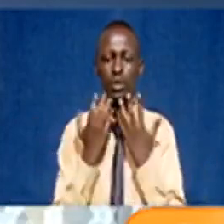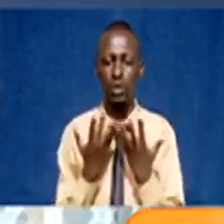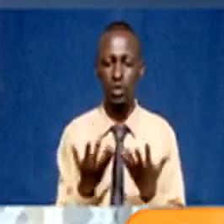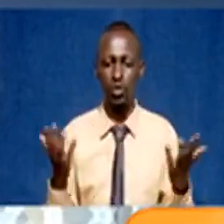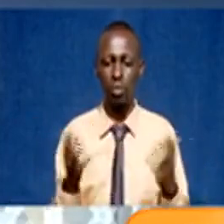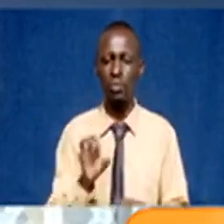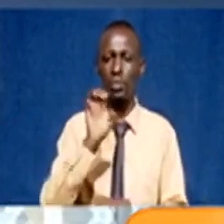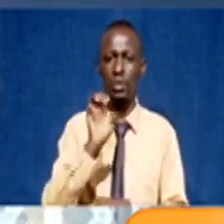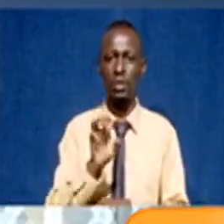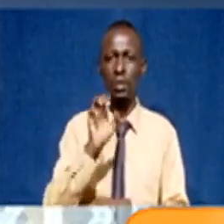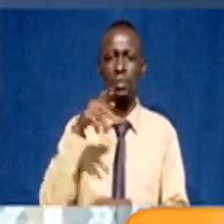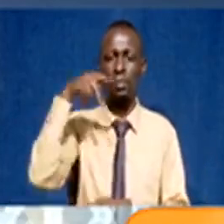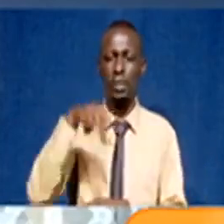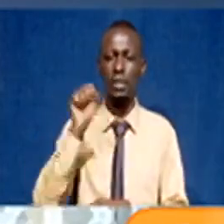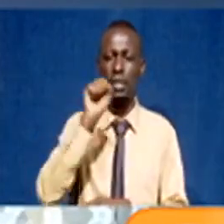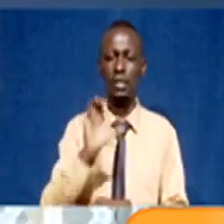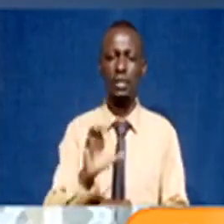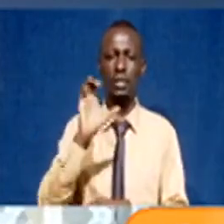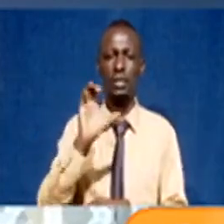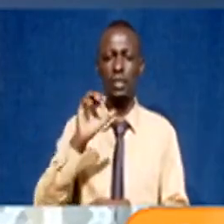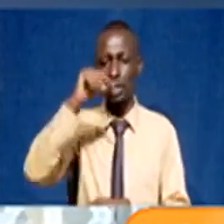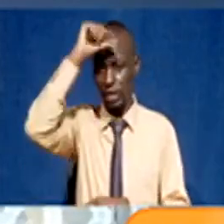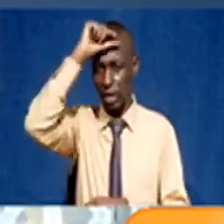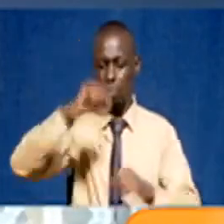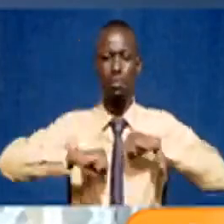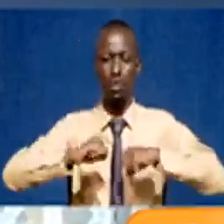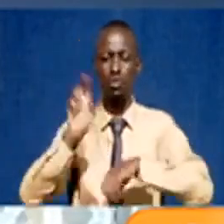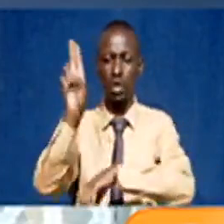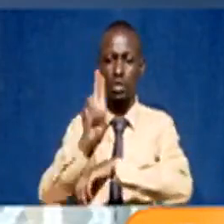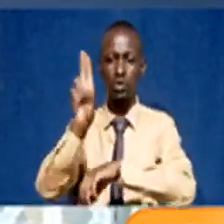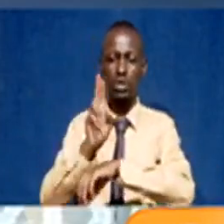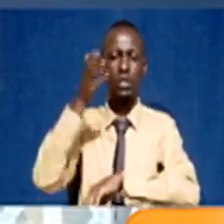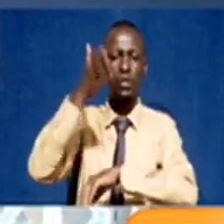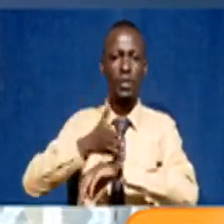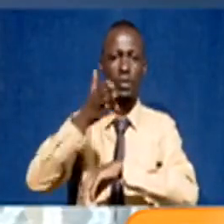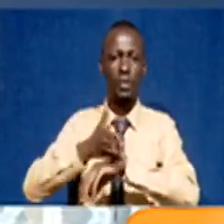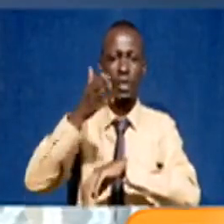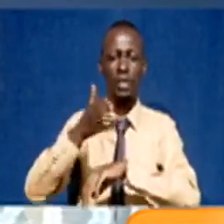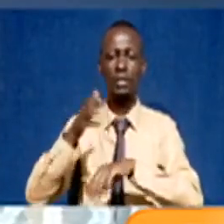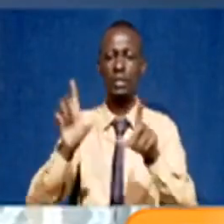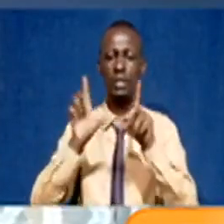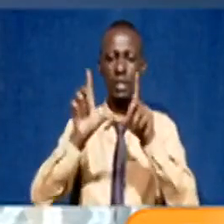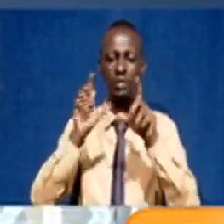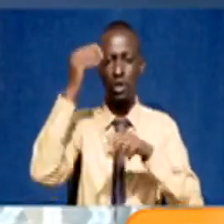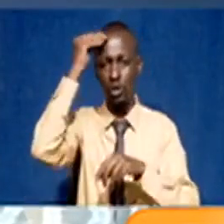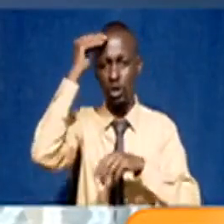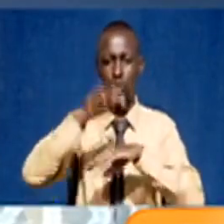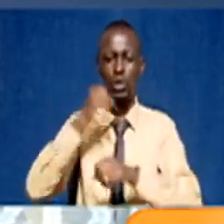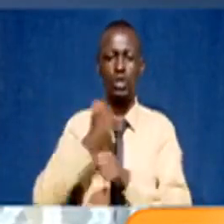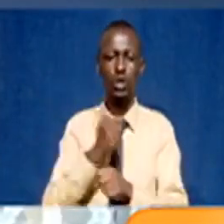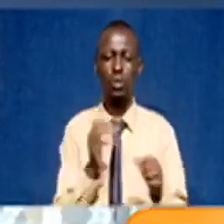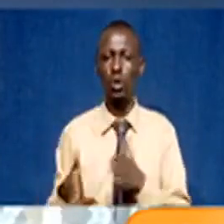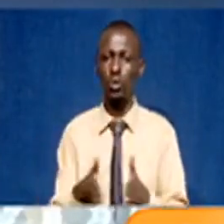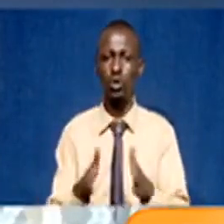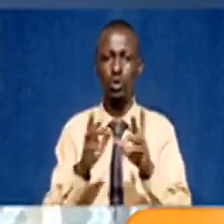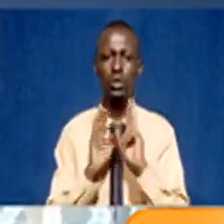za umma kuhusu maafisa wa serikali wanaotumia stakabadhi ghushi za masomo ili kupata nafasi za ajira. Na kama